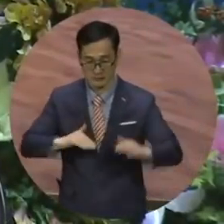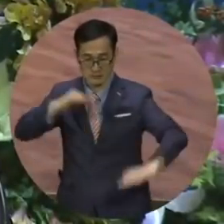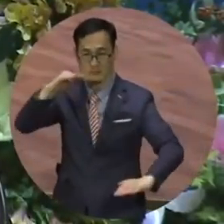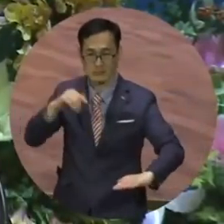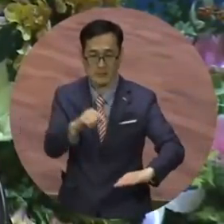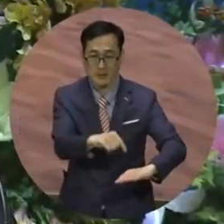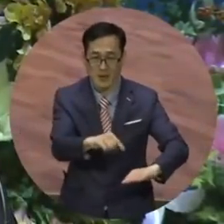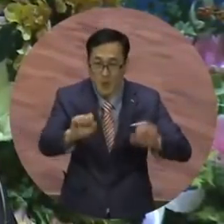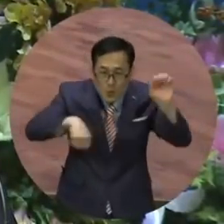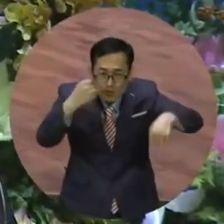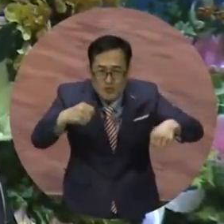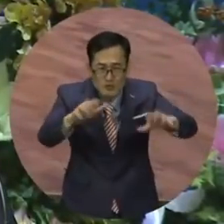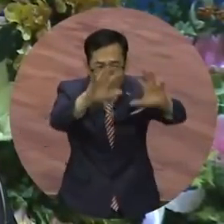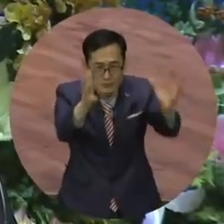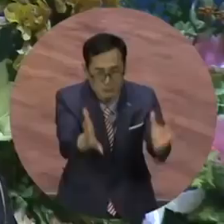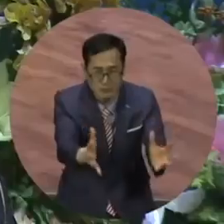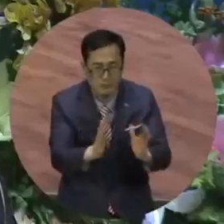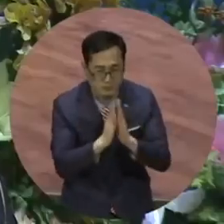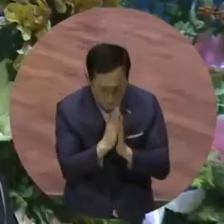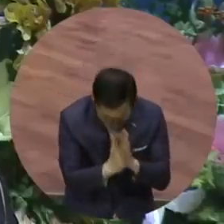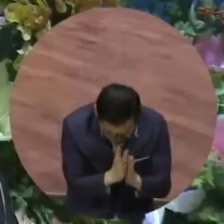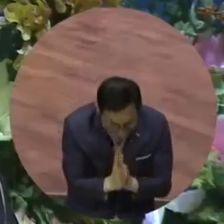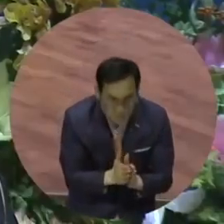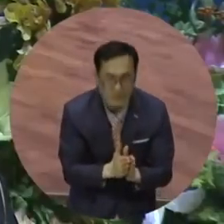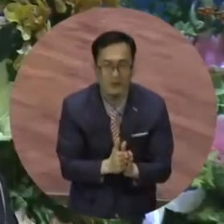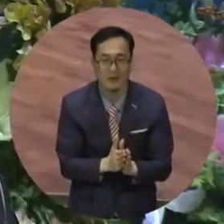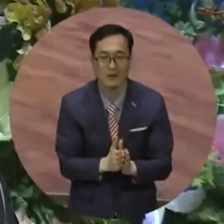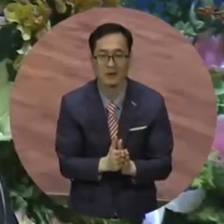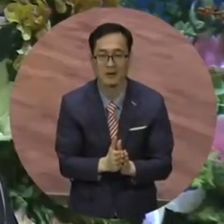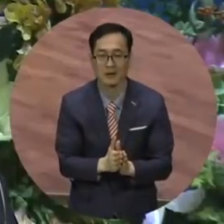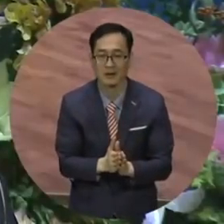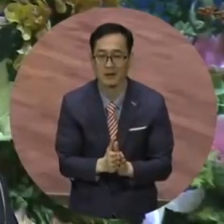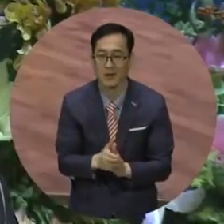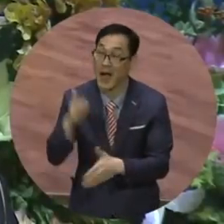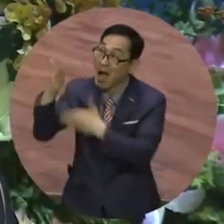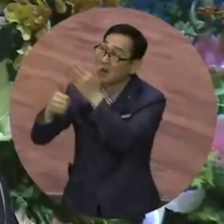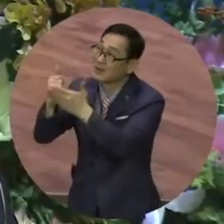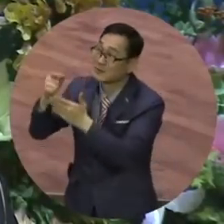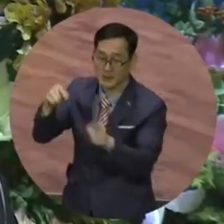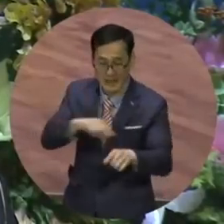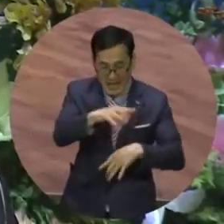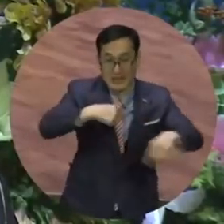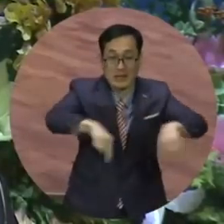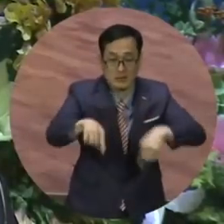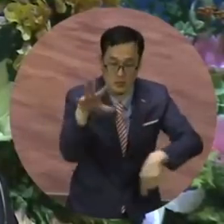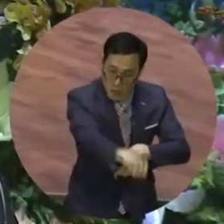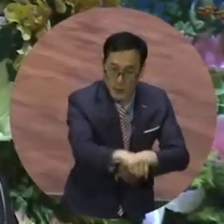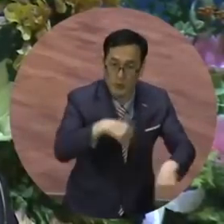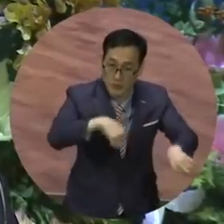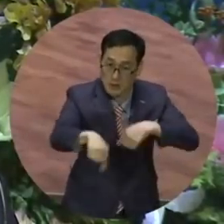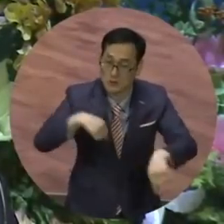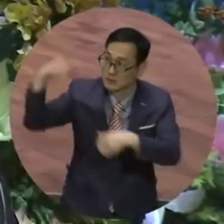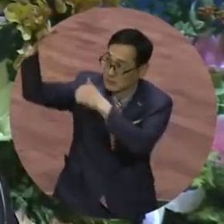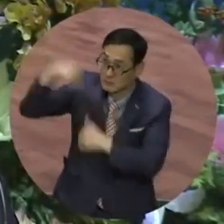마귀 시킨 대로 하는 사주팔자 운명 걸려 마귀 종노를 지라 그래 종